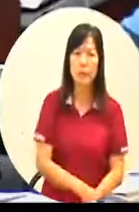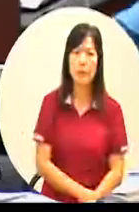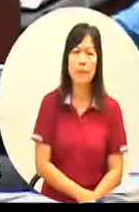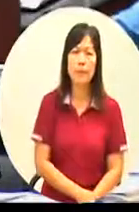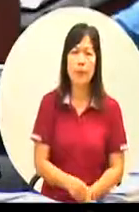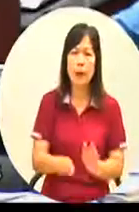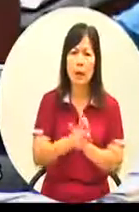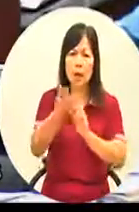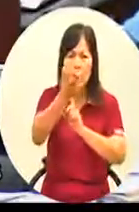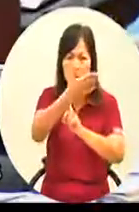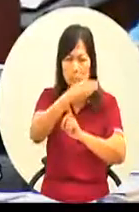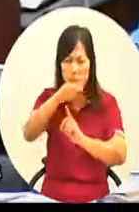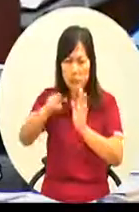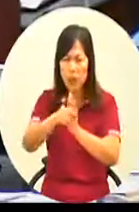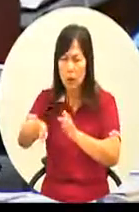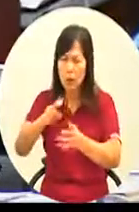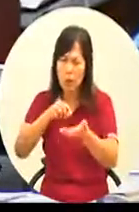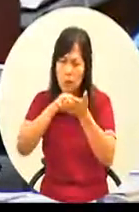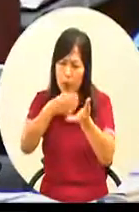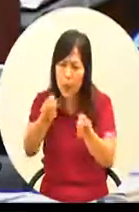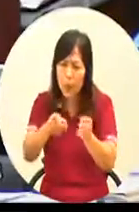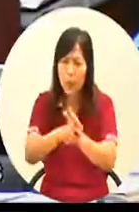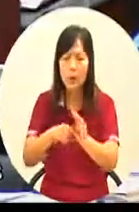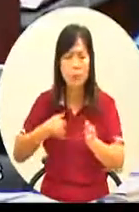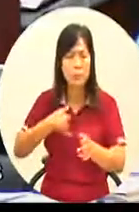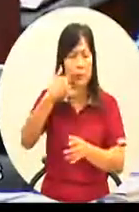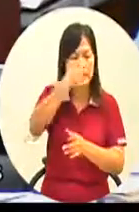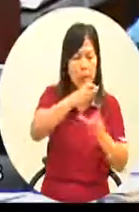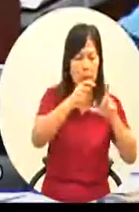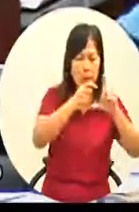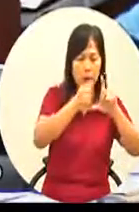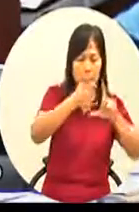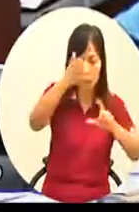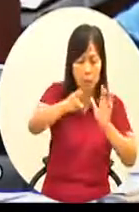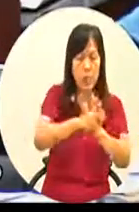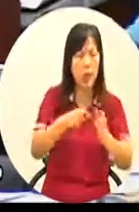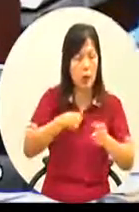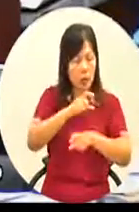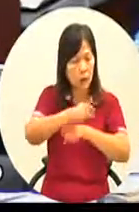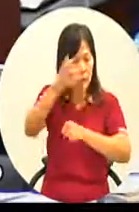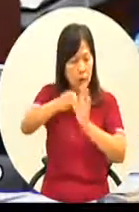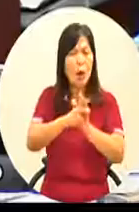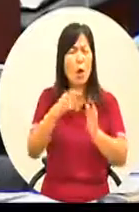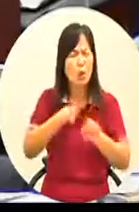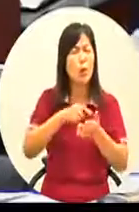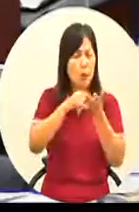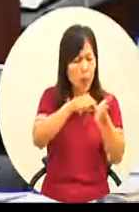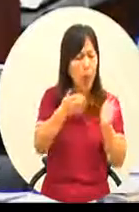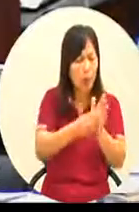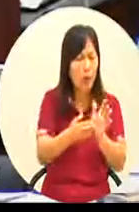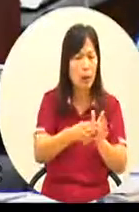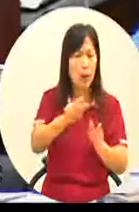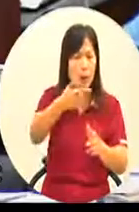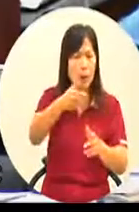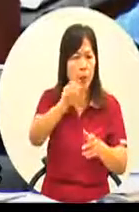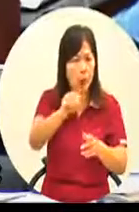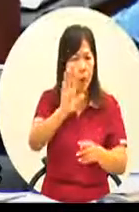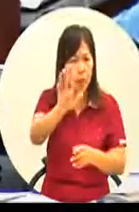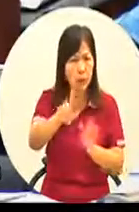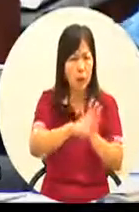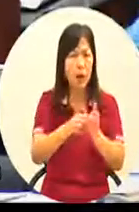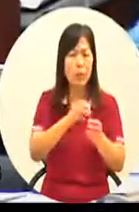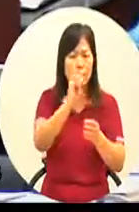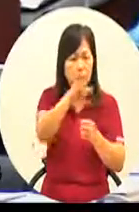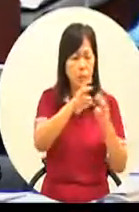呀，基山块无报，我打电话给区长、给科长，伊讲有啊，我有报啊，我有报600万啊，我搁啊连蔡务